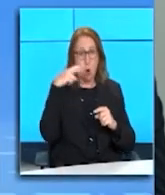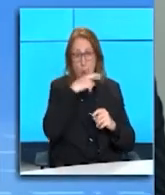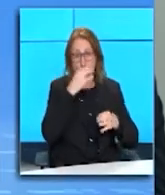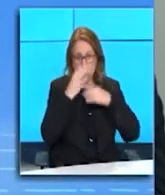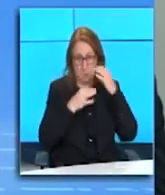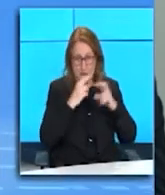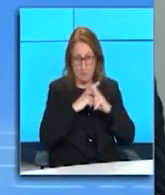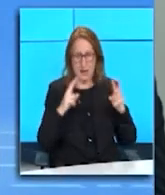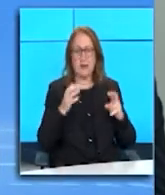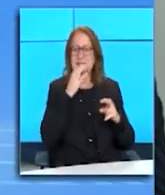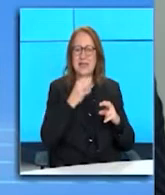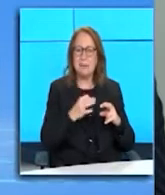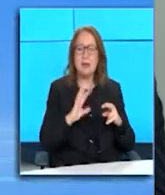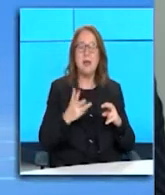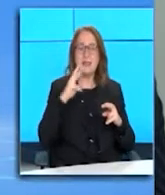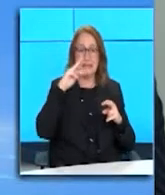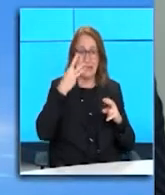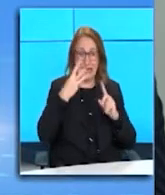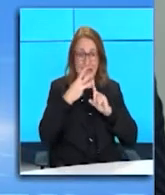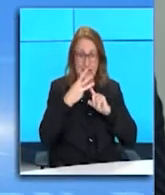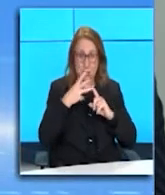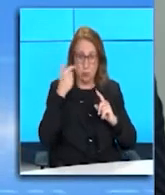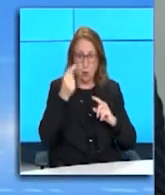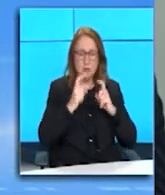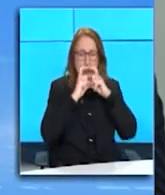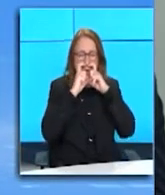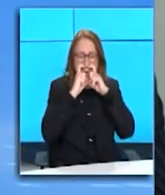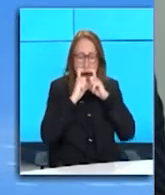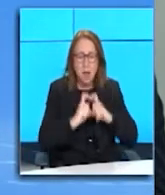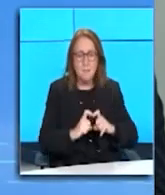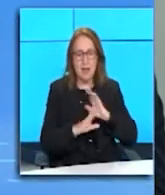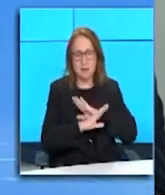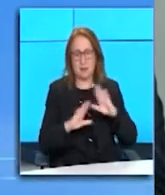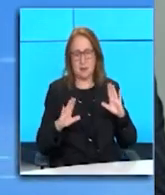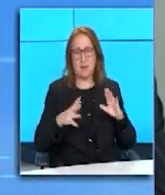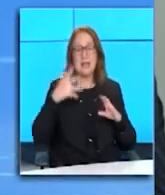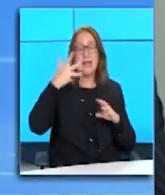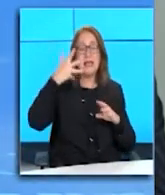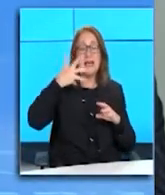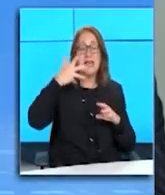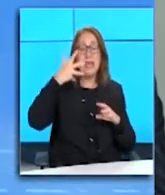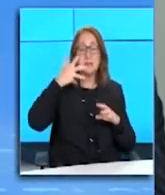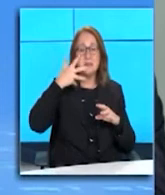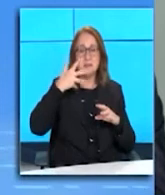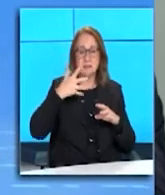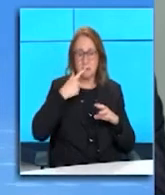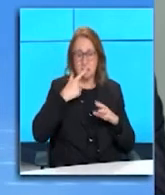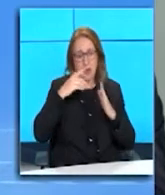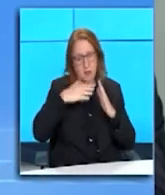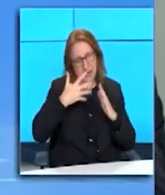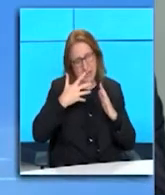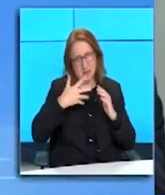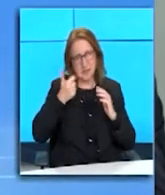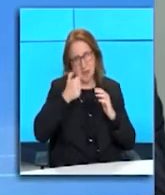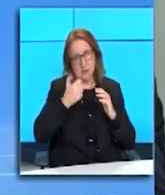στοιχεία δείχνουν ότι η τρίτη δόση είναι απαραίτητη, ειδικό σε συγκεκριμένες ηλικιακές ομάδες και συνεπώς